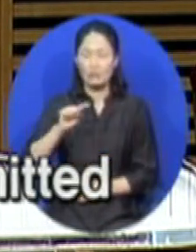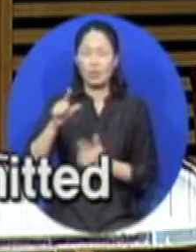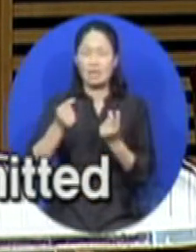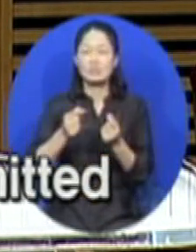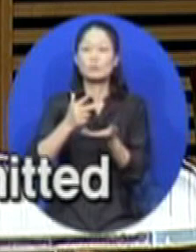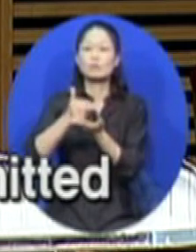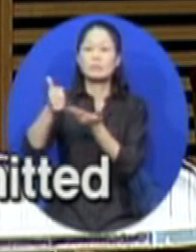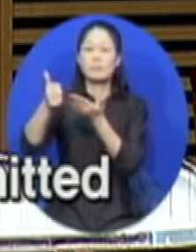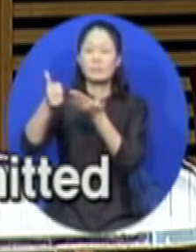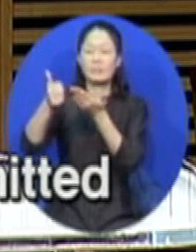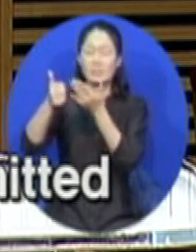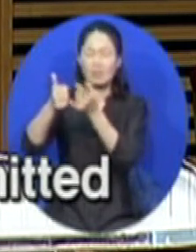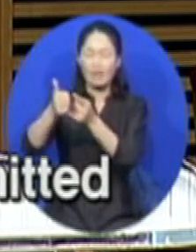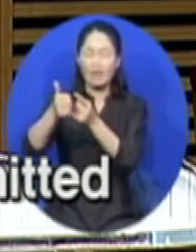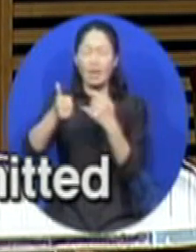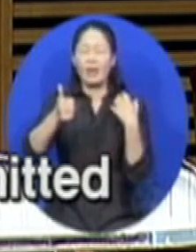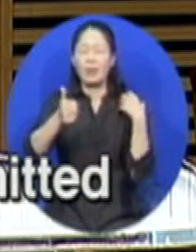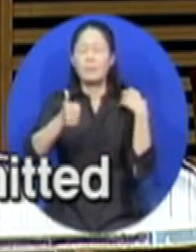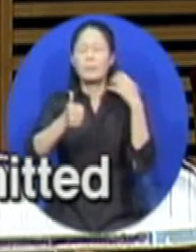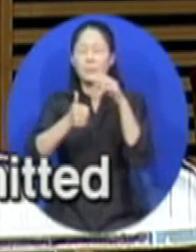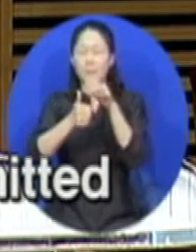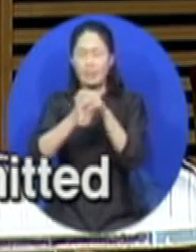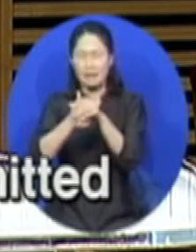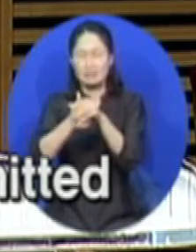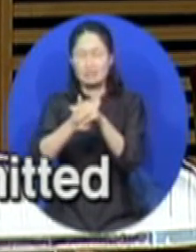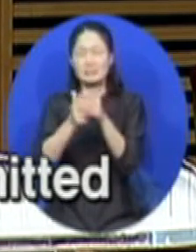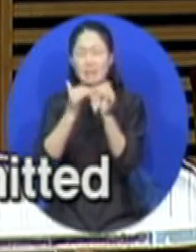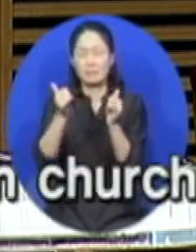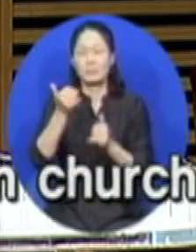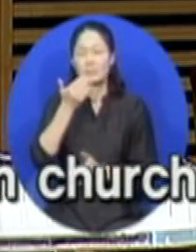주님께 바뀌어진 사람이었기 때문입니다